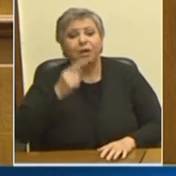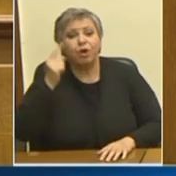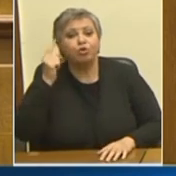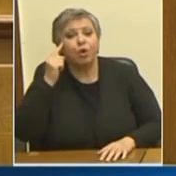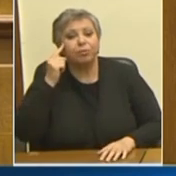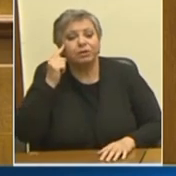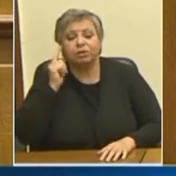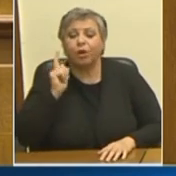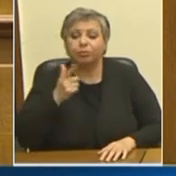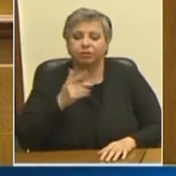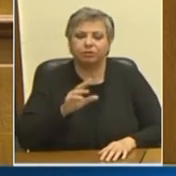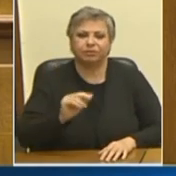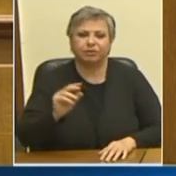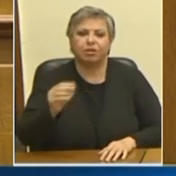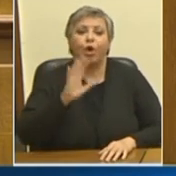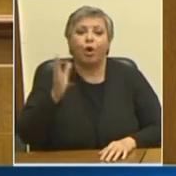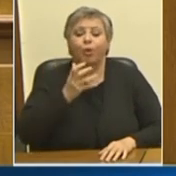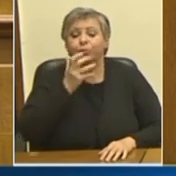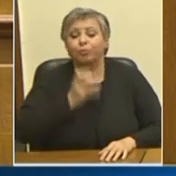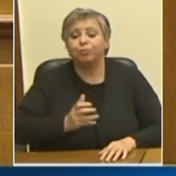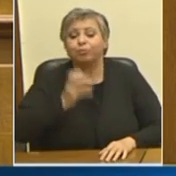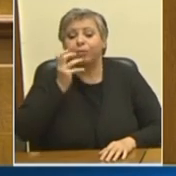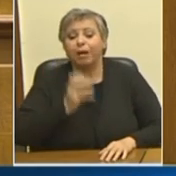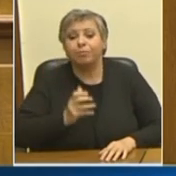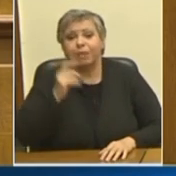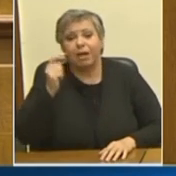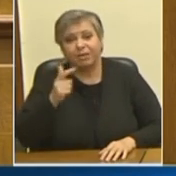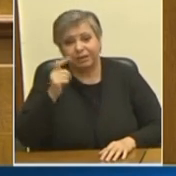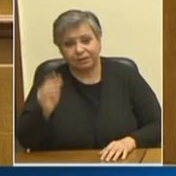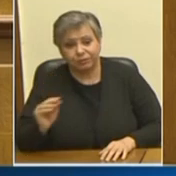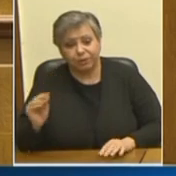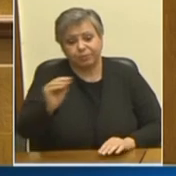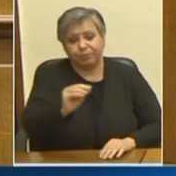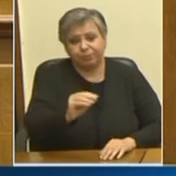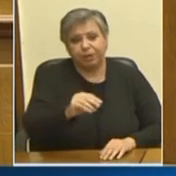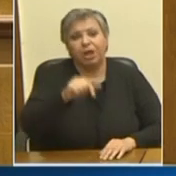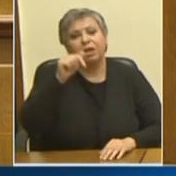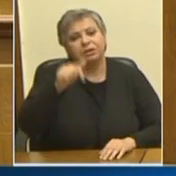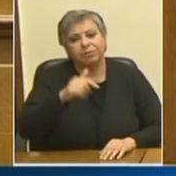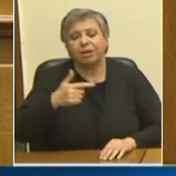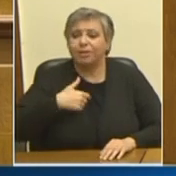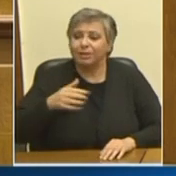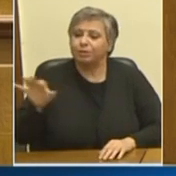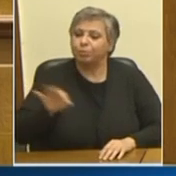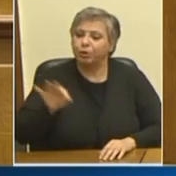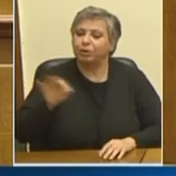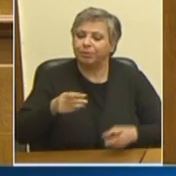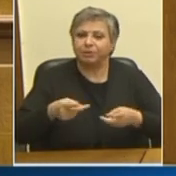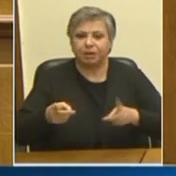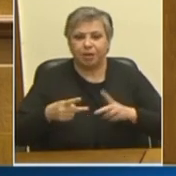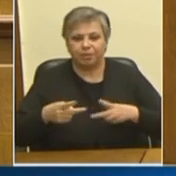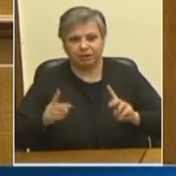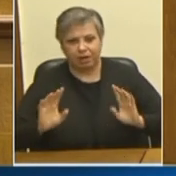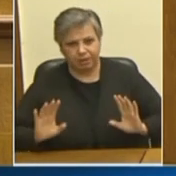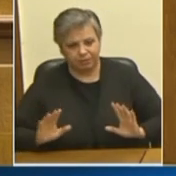πάρετε άλλους και λέτε το 1:5 έγινε 1:1 και δώστου και του άλλου χρόνου άλλους 8,5 και μετά... Δηλαδή θέλετε να